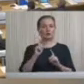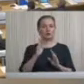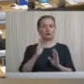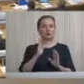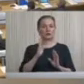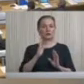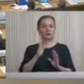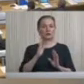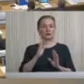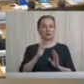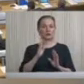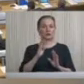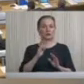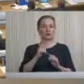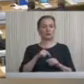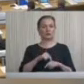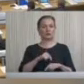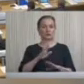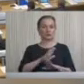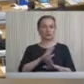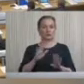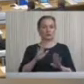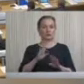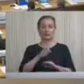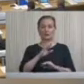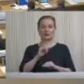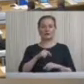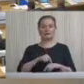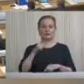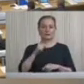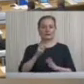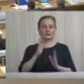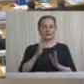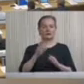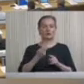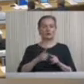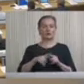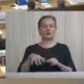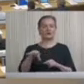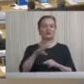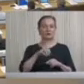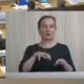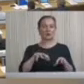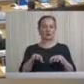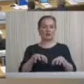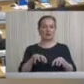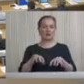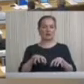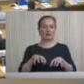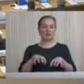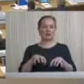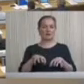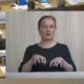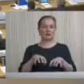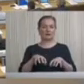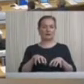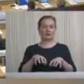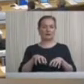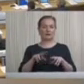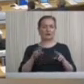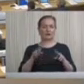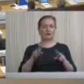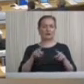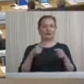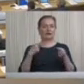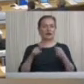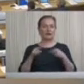одного, щоб ми восени побігли всі купляти вакцини. По 1000 гривень, по 2, потім з бюджету виділяли кошти